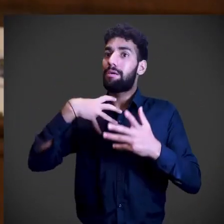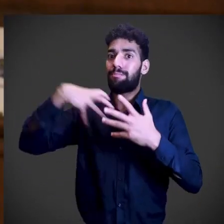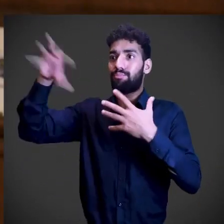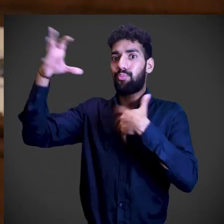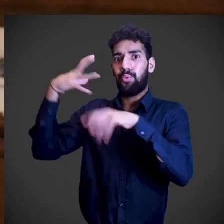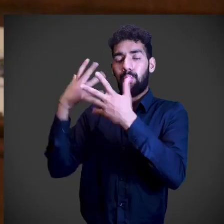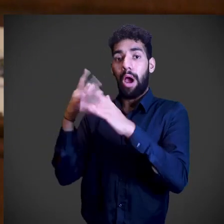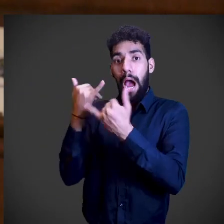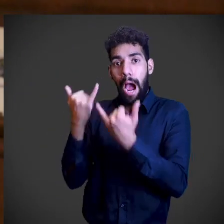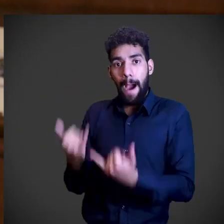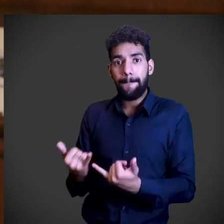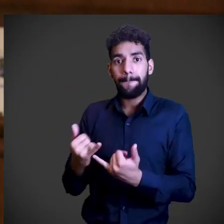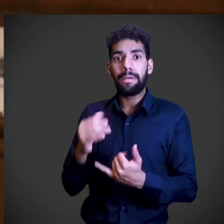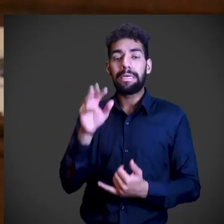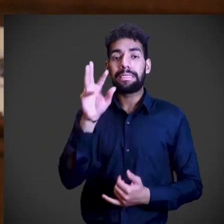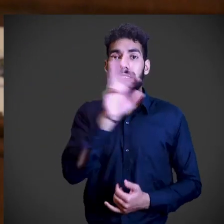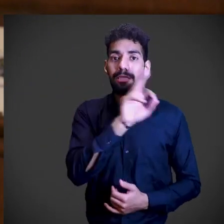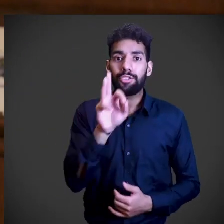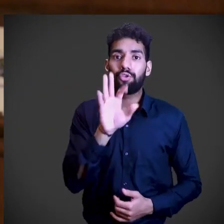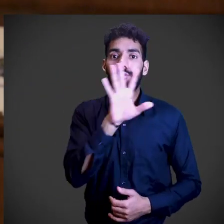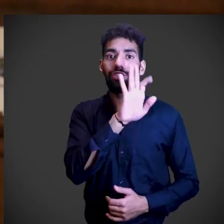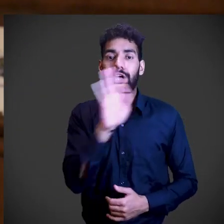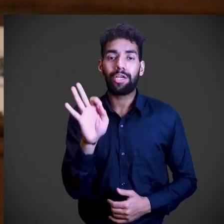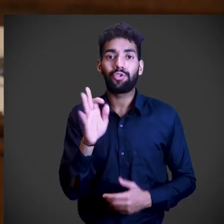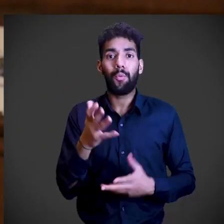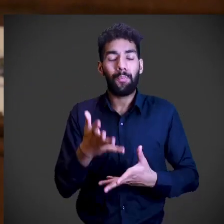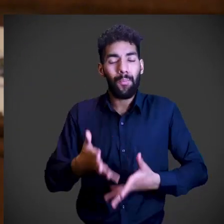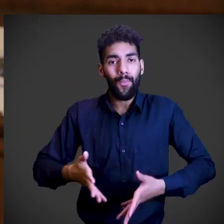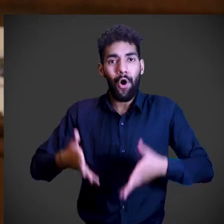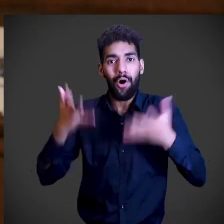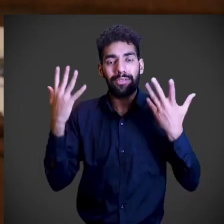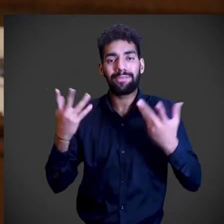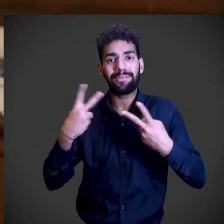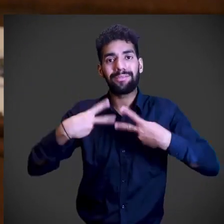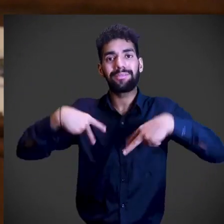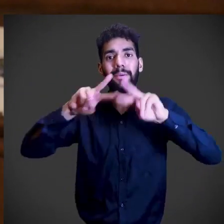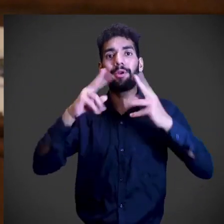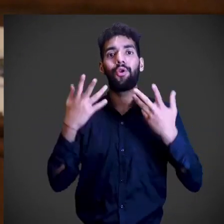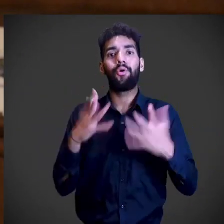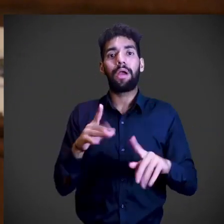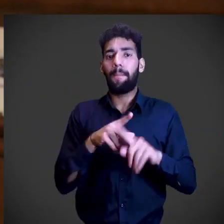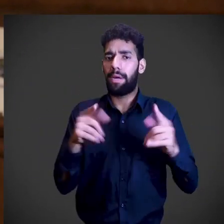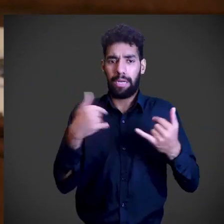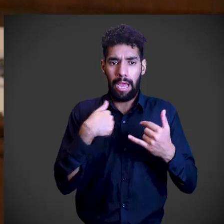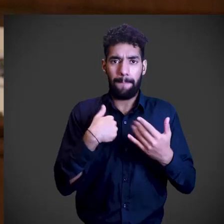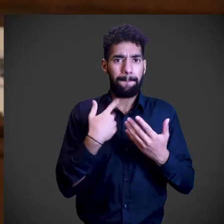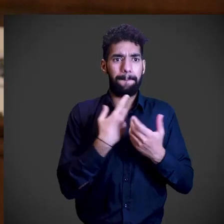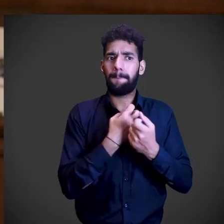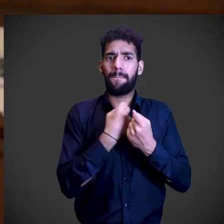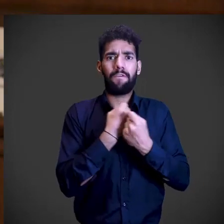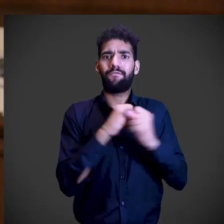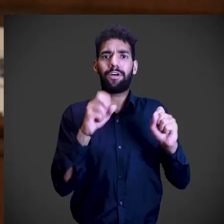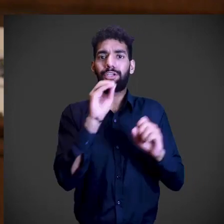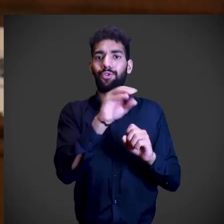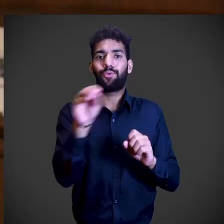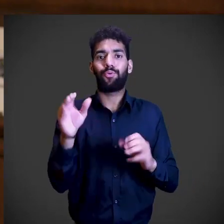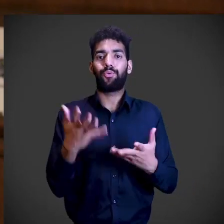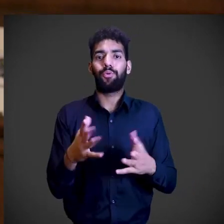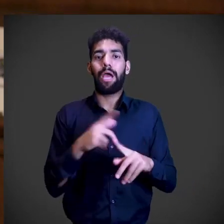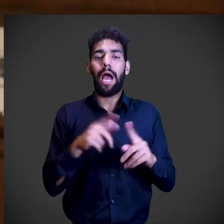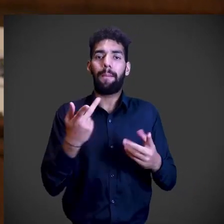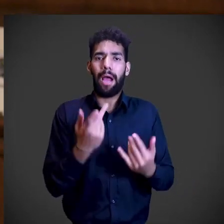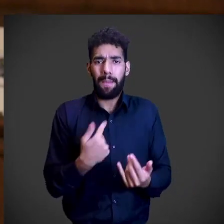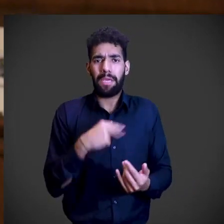पहुंच गए। उस वक्त 86 में हमारे 1.5 बिलियन थे, लेकिन हमने खुला नहीं छोड़ा, हमेशा कोई ना कोई रिस्ट्रिक्शन रखी। हम अभी $20 बिलियन